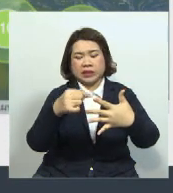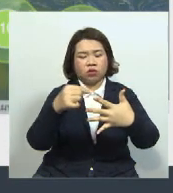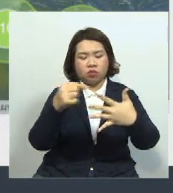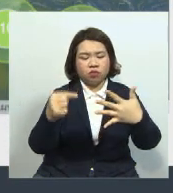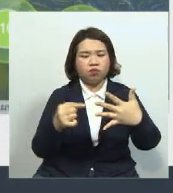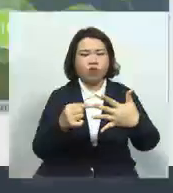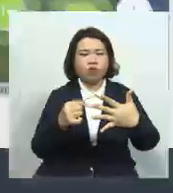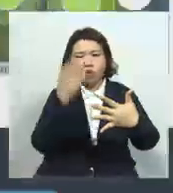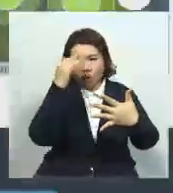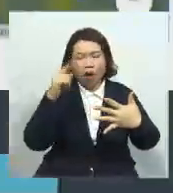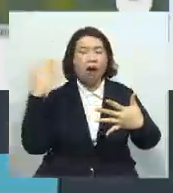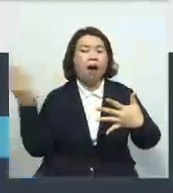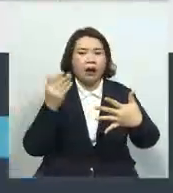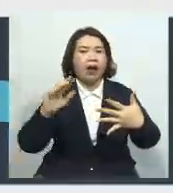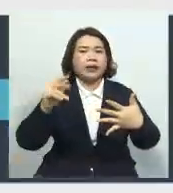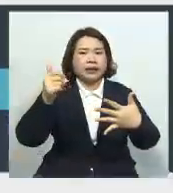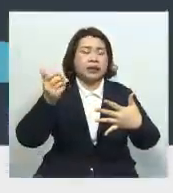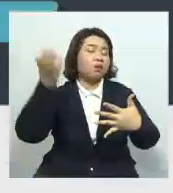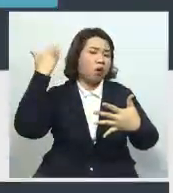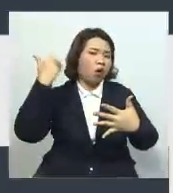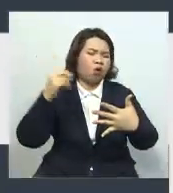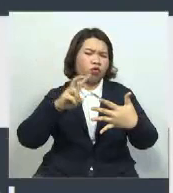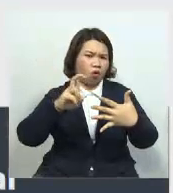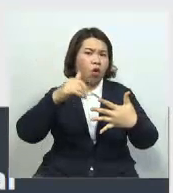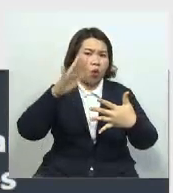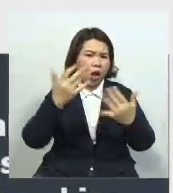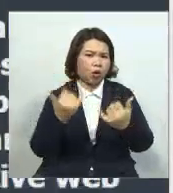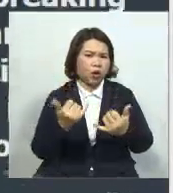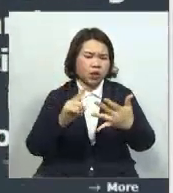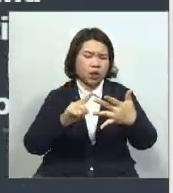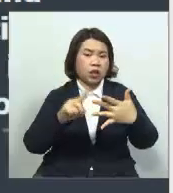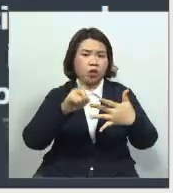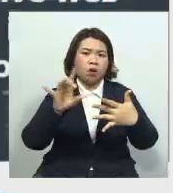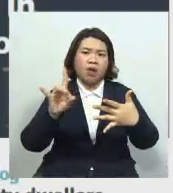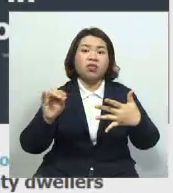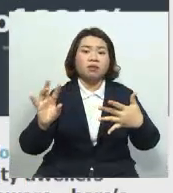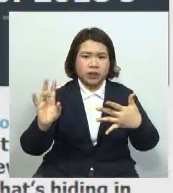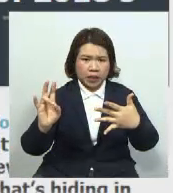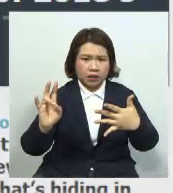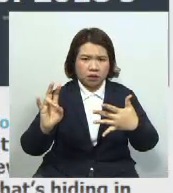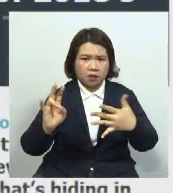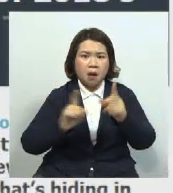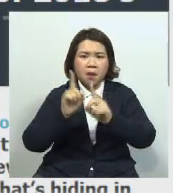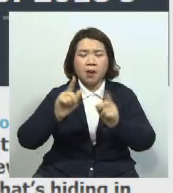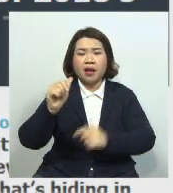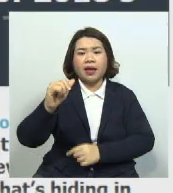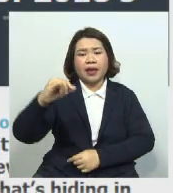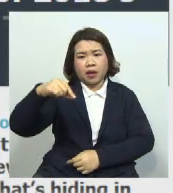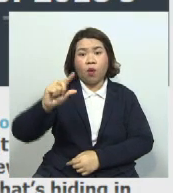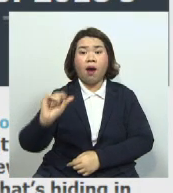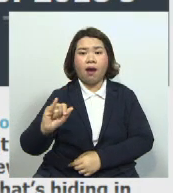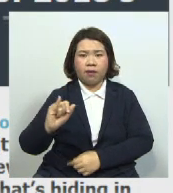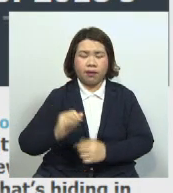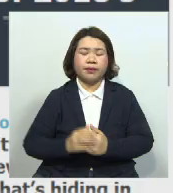งมาเนื่องจากว่าคุณภาพอากาศดีขึ้นนะฮะก่อนหน้านี้มันประมาณ200กว่าตอนนี้อยู่ที่ประมาณ187นะครับถ้าเกิดวัดเป็นค่า AQI นะครับ